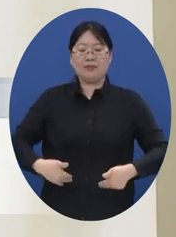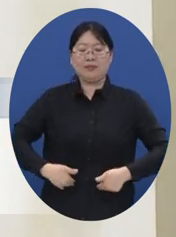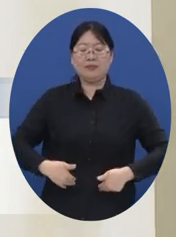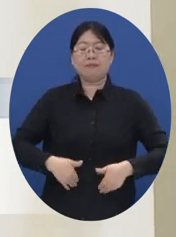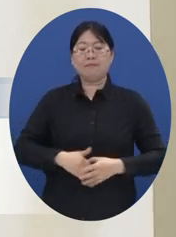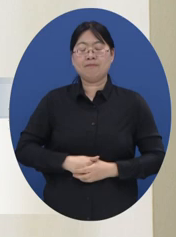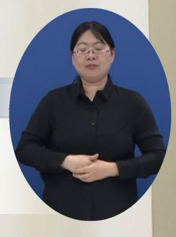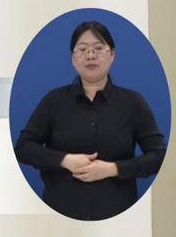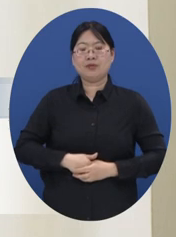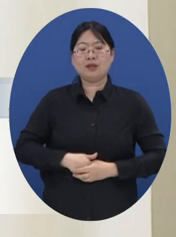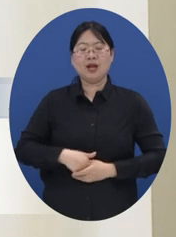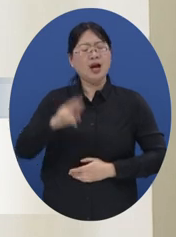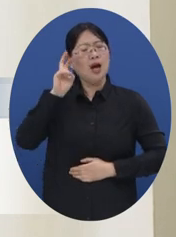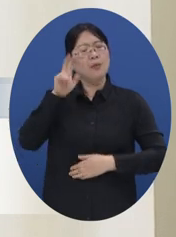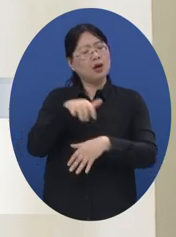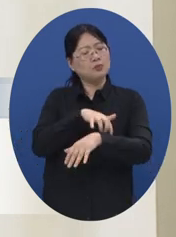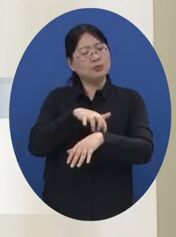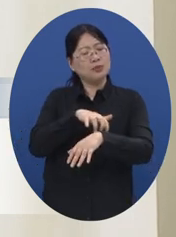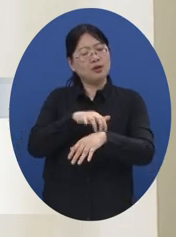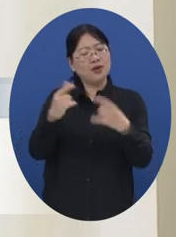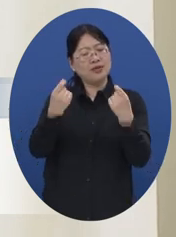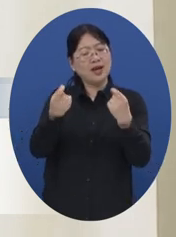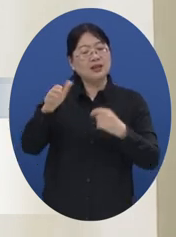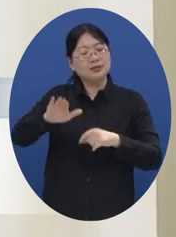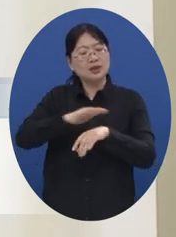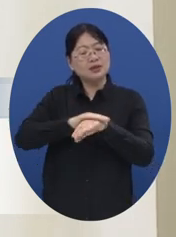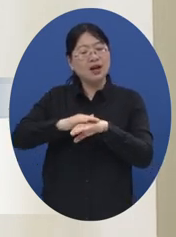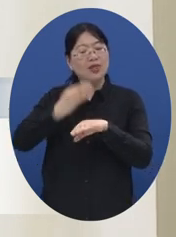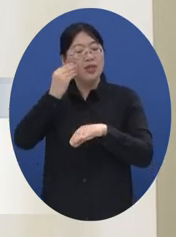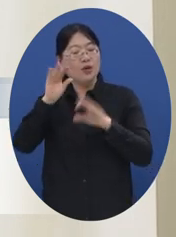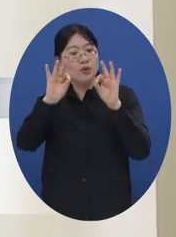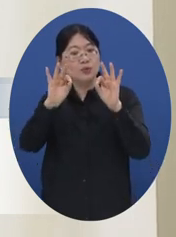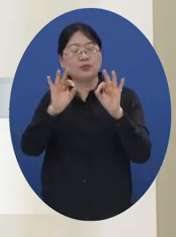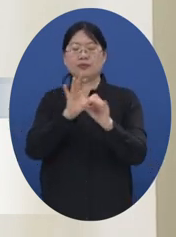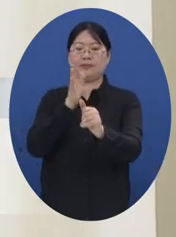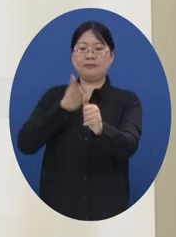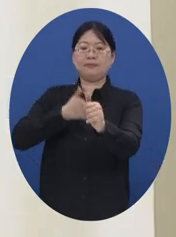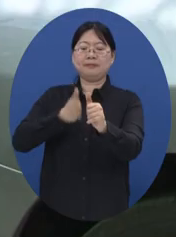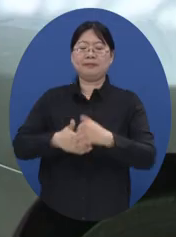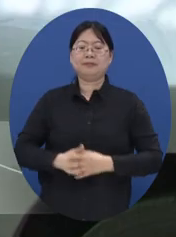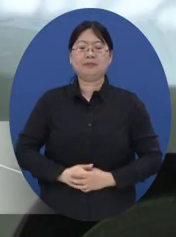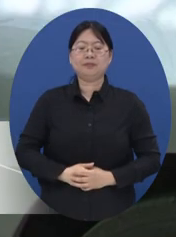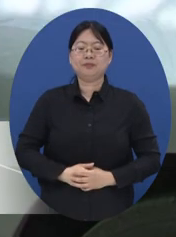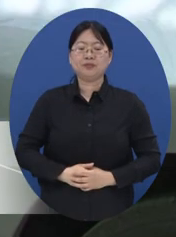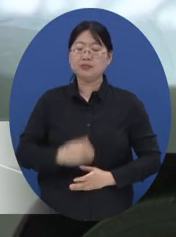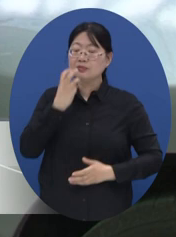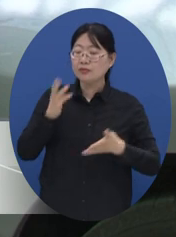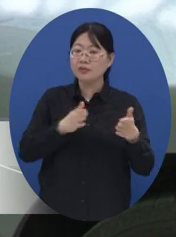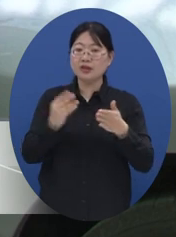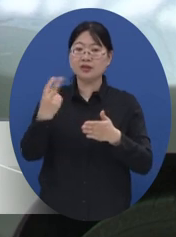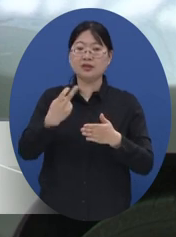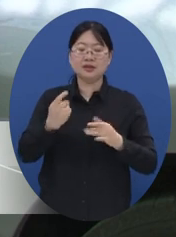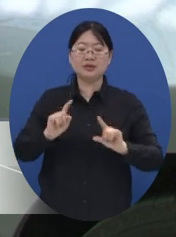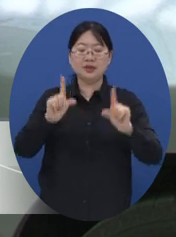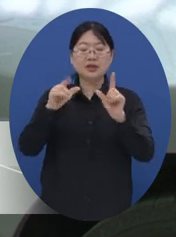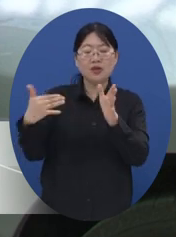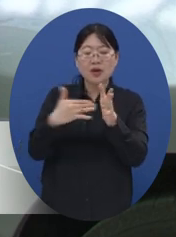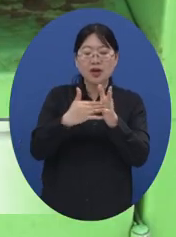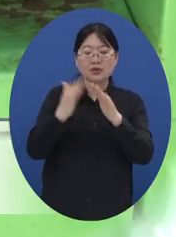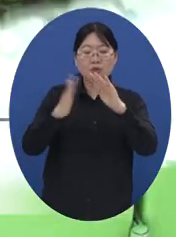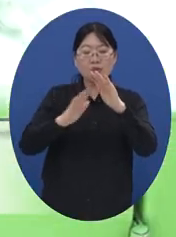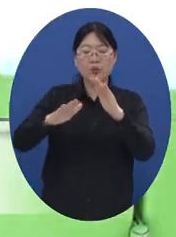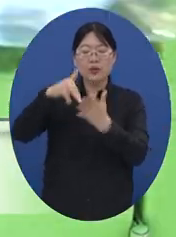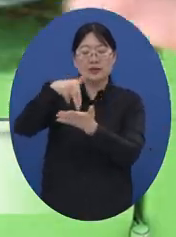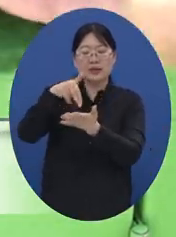되겠죠 음 좀 불편하게 날텐데 잘좀 적용 해주시면 좋겠습니다 경도는 오늘 2011년까지